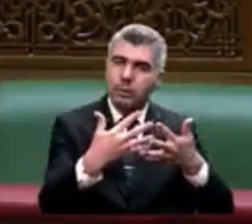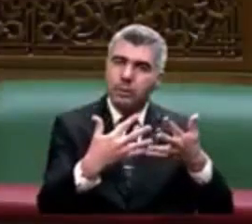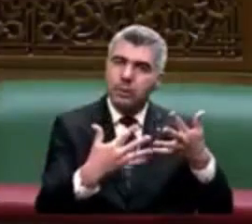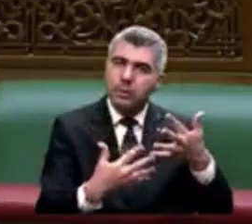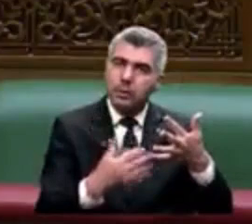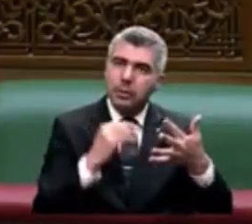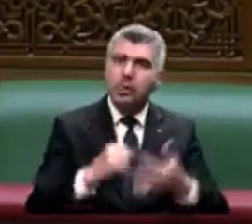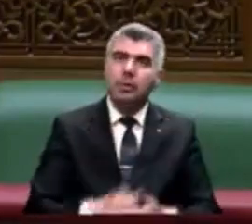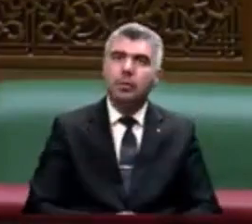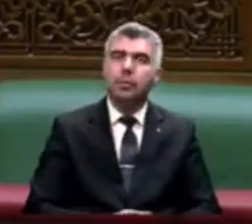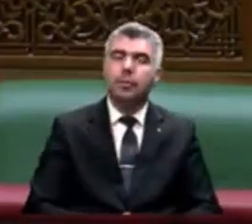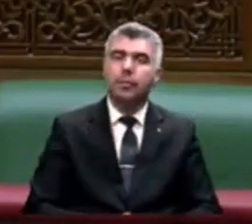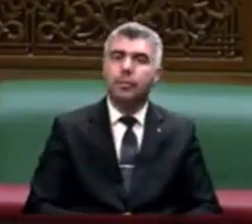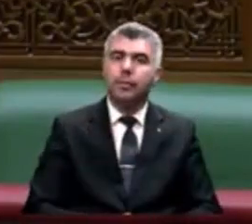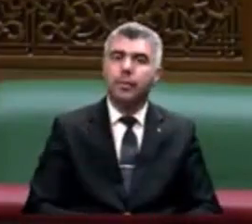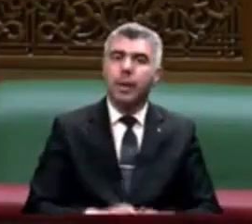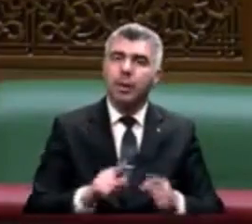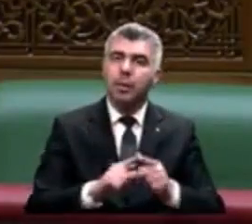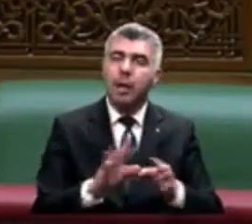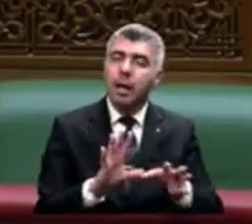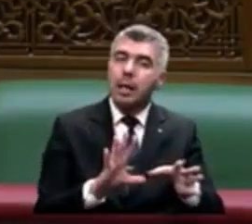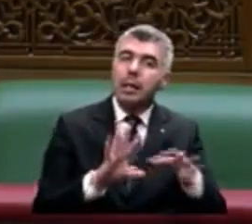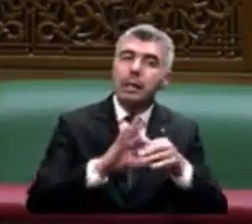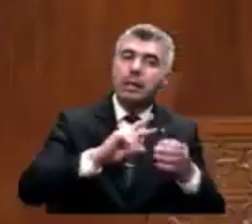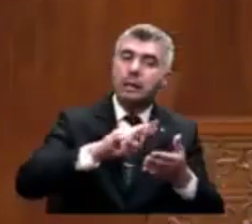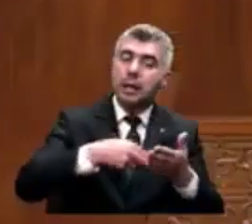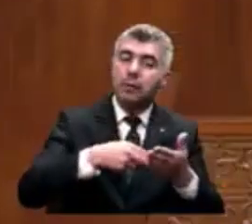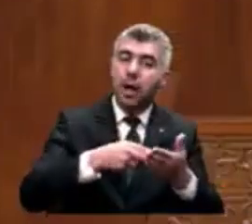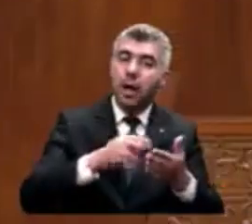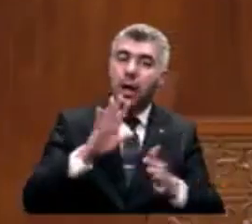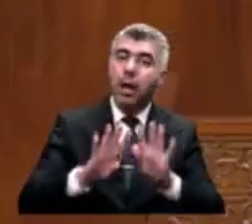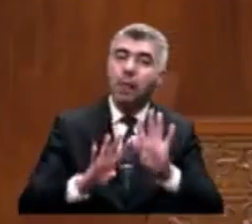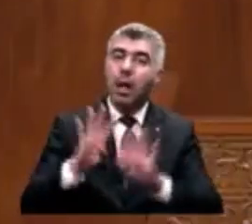انطلاقا من المرجعية ديال الاتفاق اللي كان في 14 يناير،